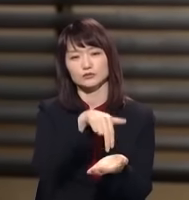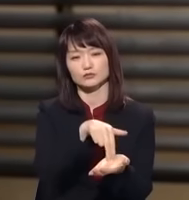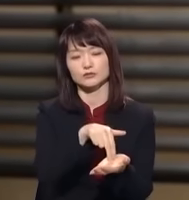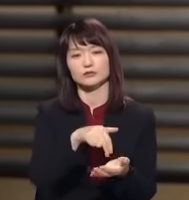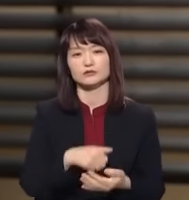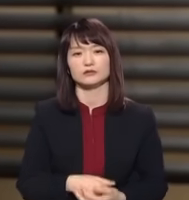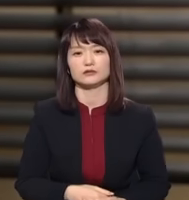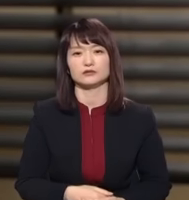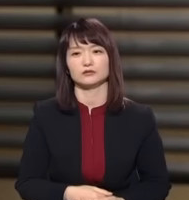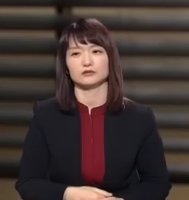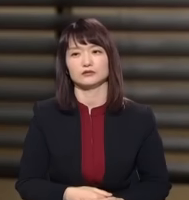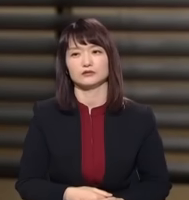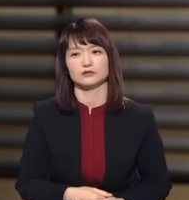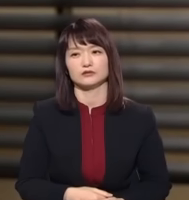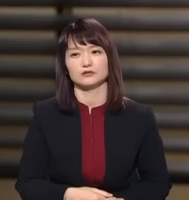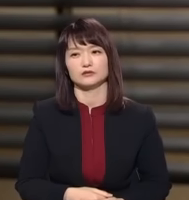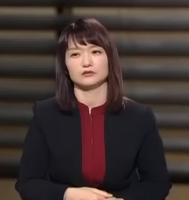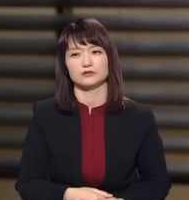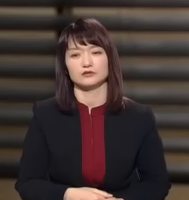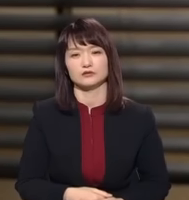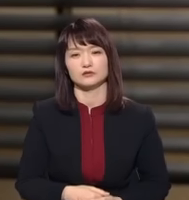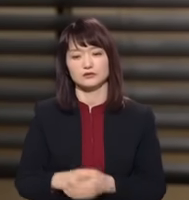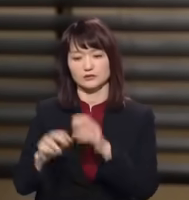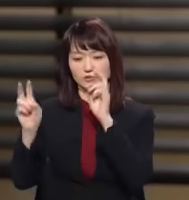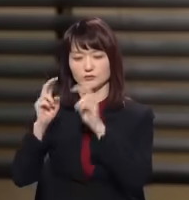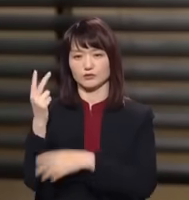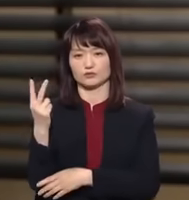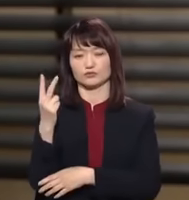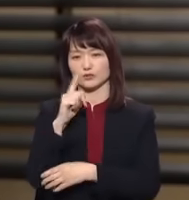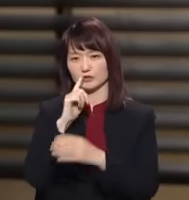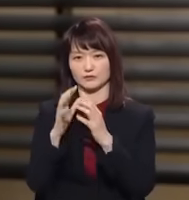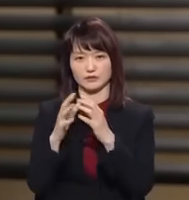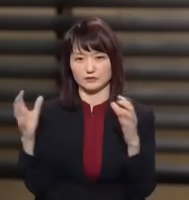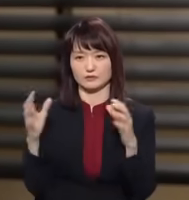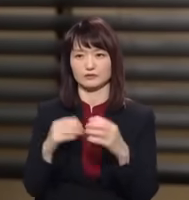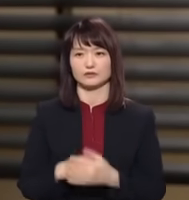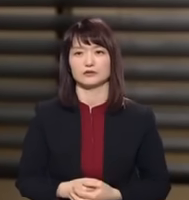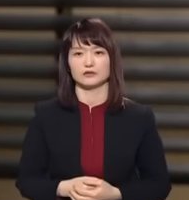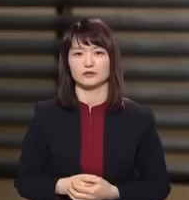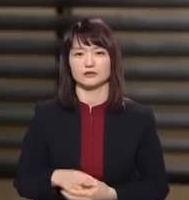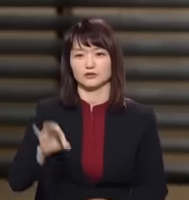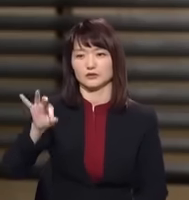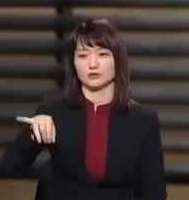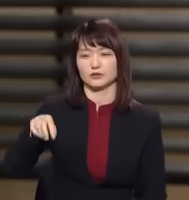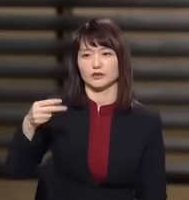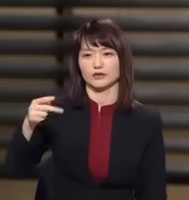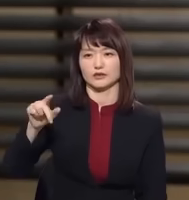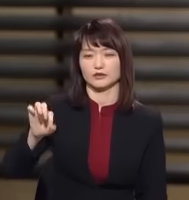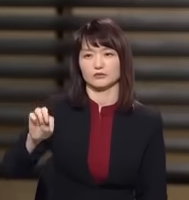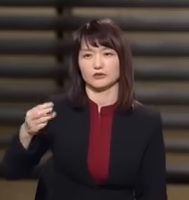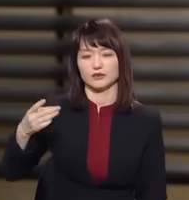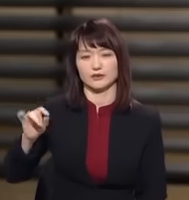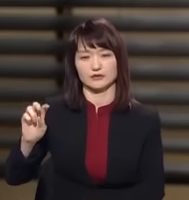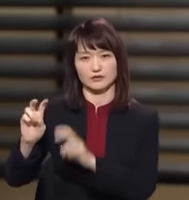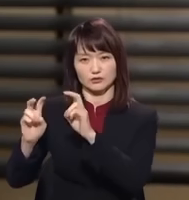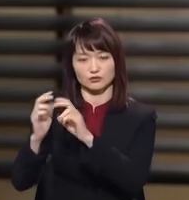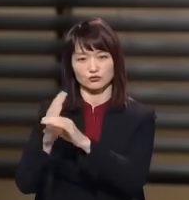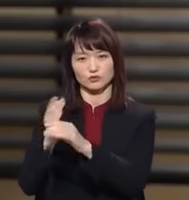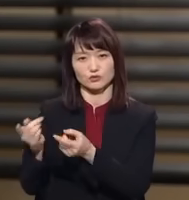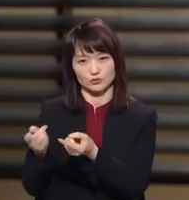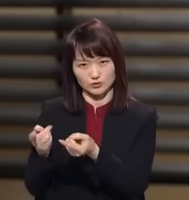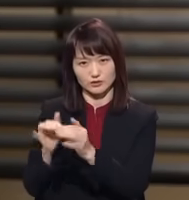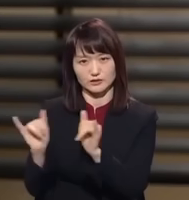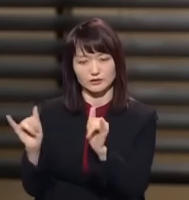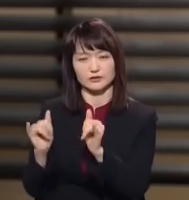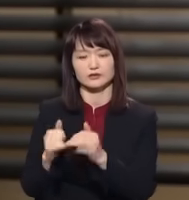그래서 그리고 이제 두 개 업체가 논란이 되고 있잖아요. 이걸 웨딩 플래너 업체 중재를 해준 업체가 있고 또 그다음에 실제로